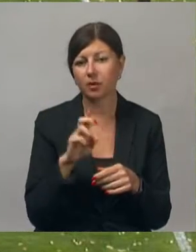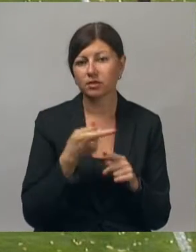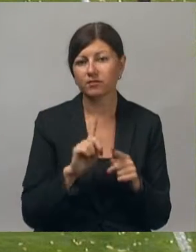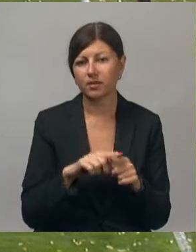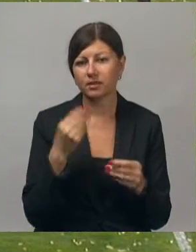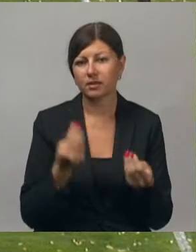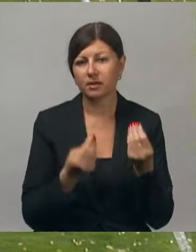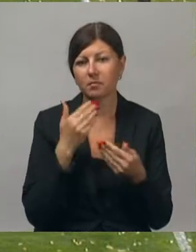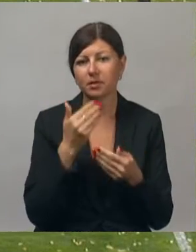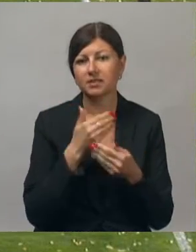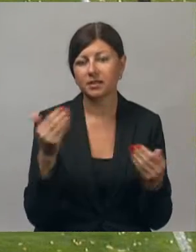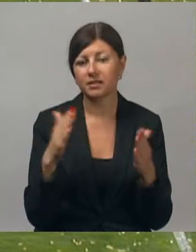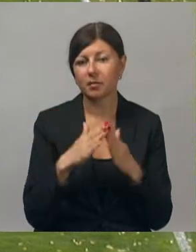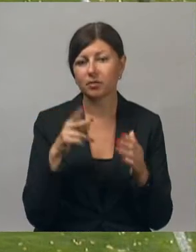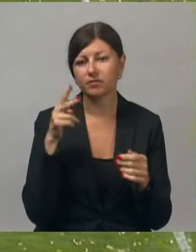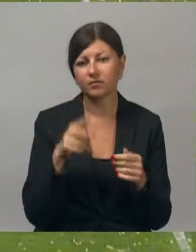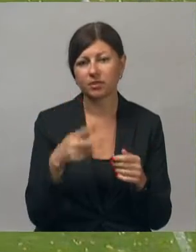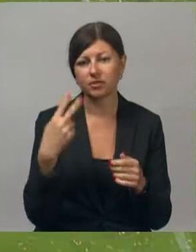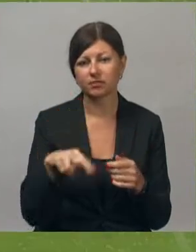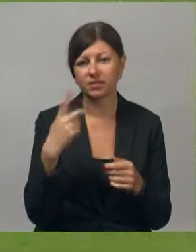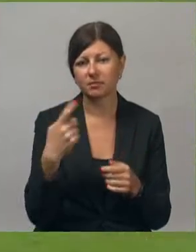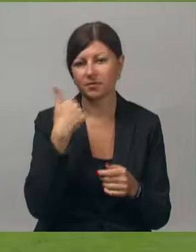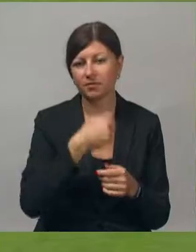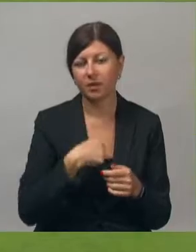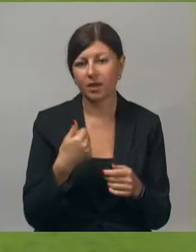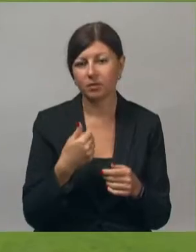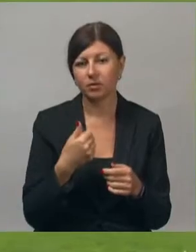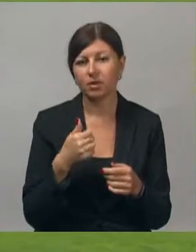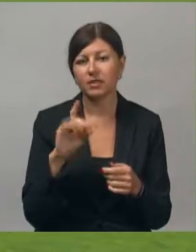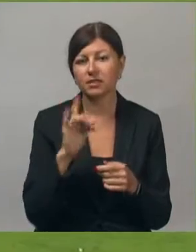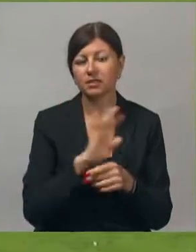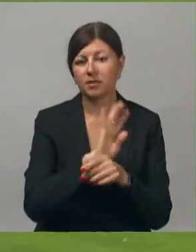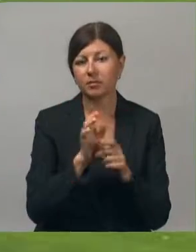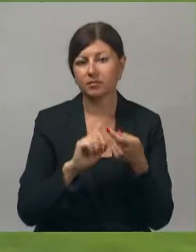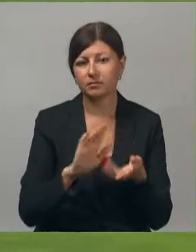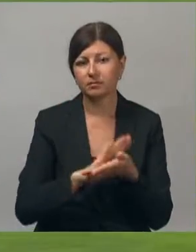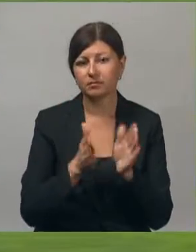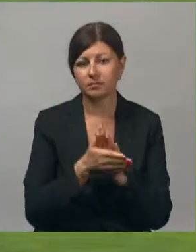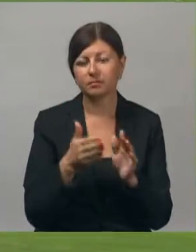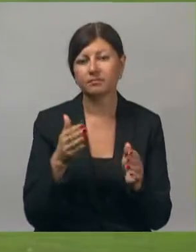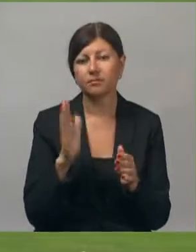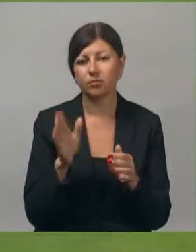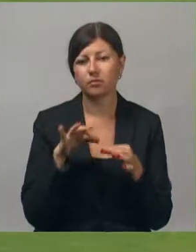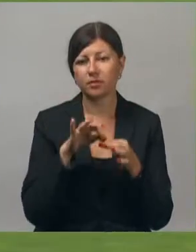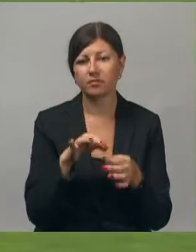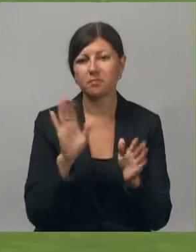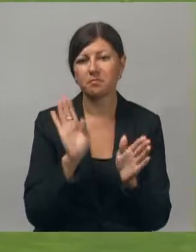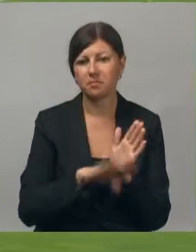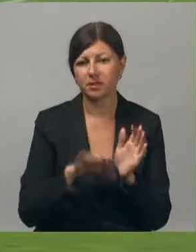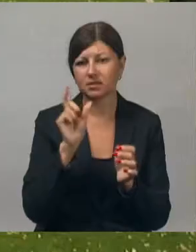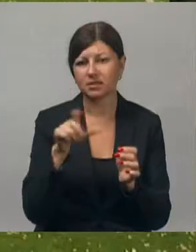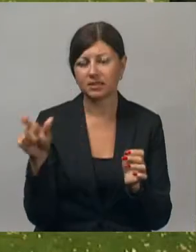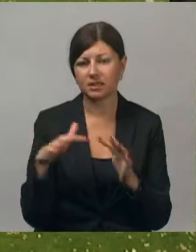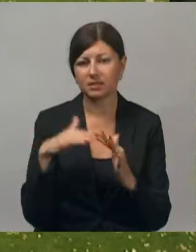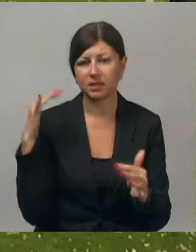станет последним домашнему 2021 году из-за эпидемической ситуации футбольные баталии пройдет без зрителей но